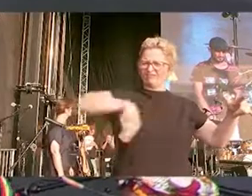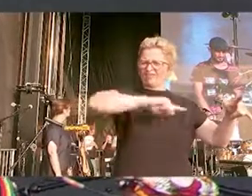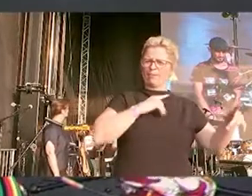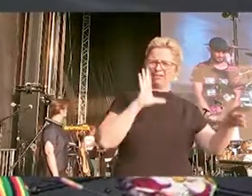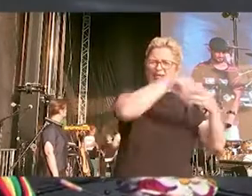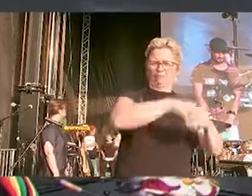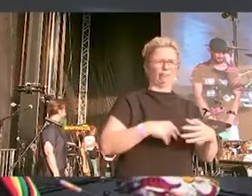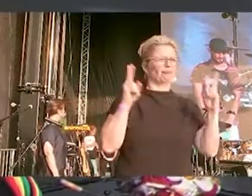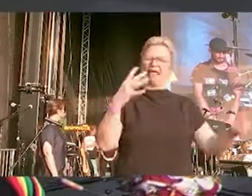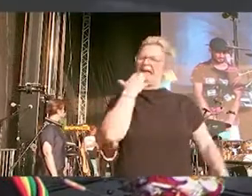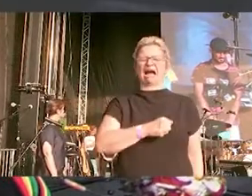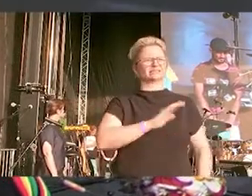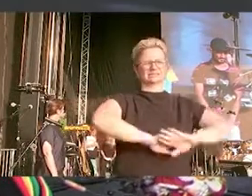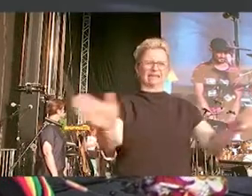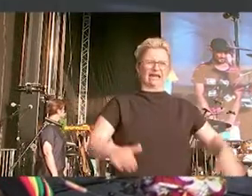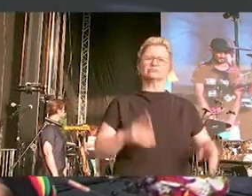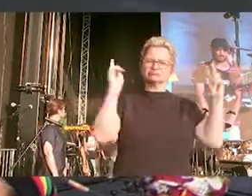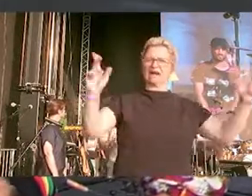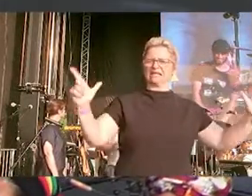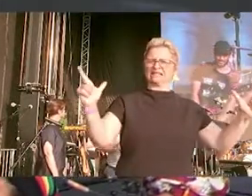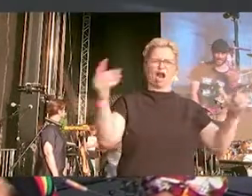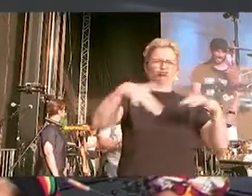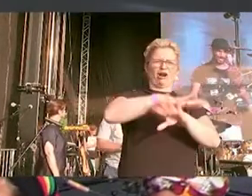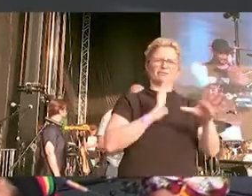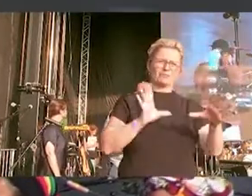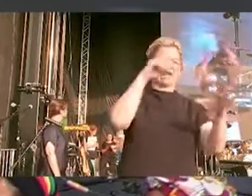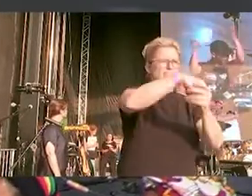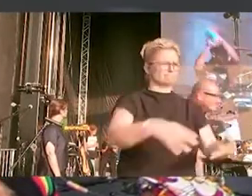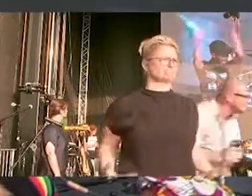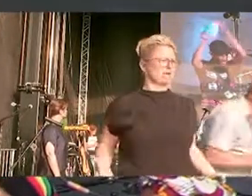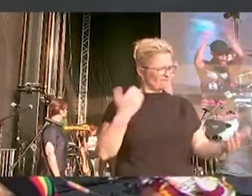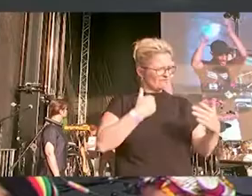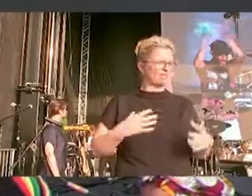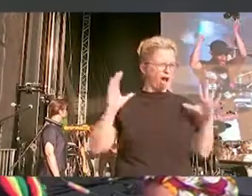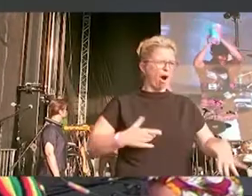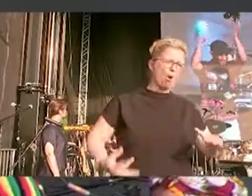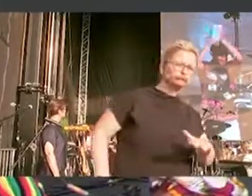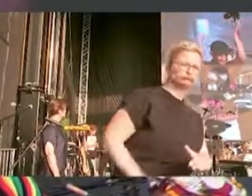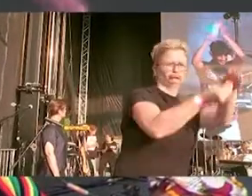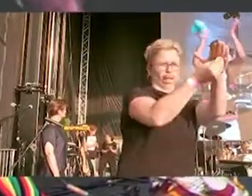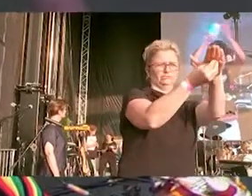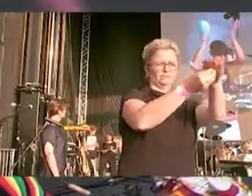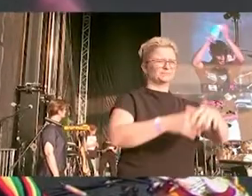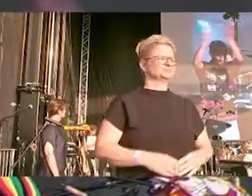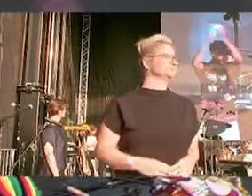Wir sind keine Gäste. Wir sind ein Teil dieser Gesellschaft. Wir bringen uns ein.